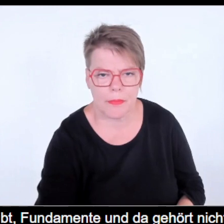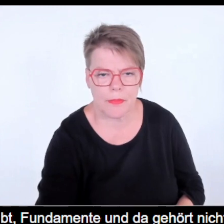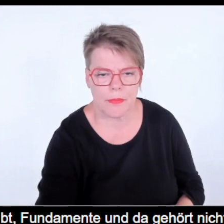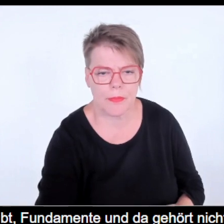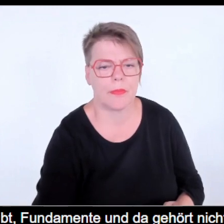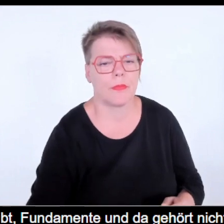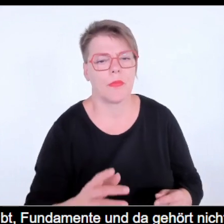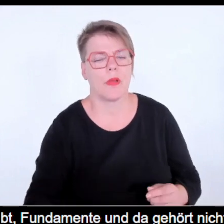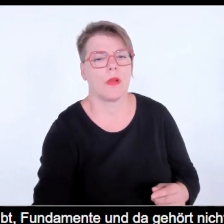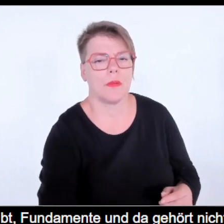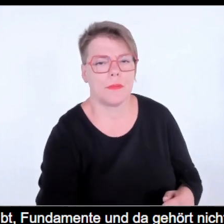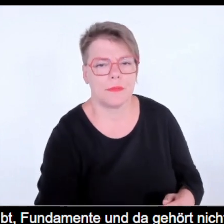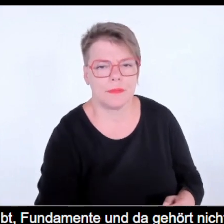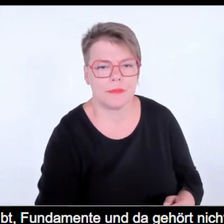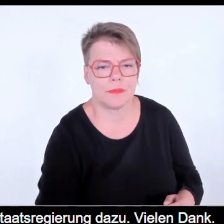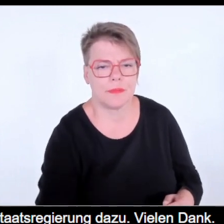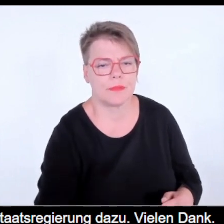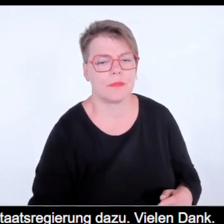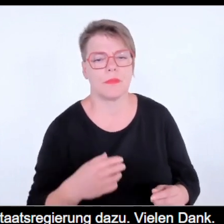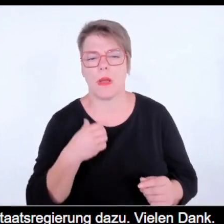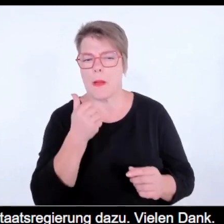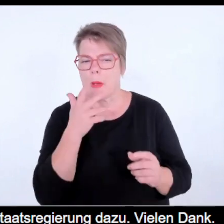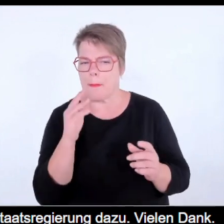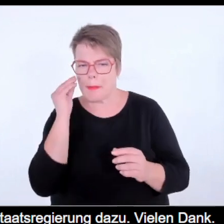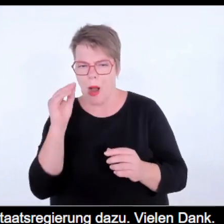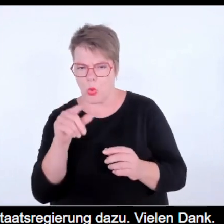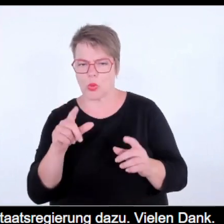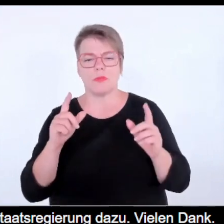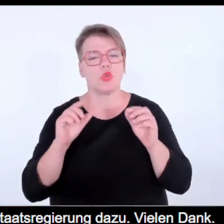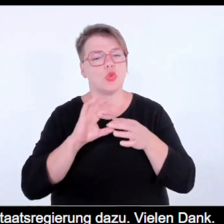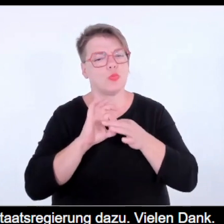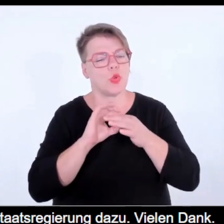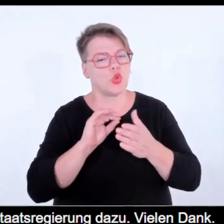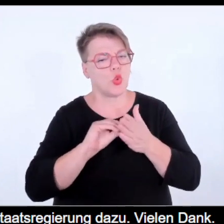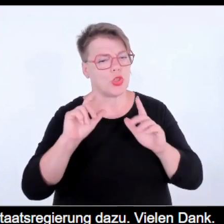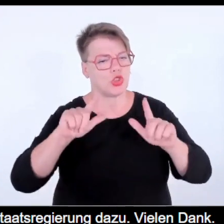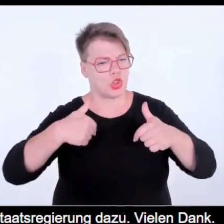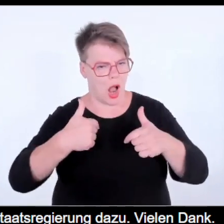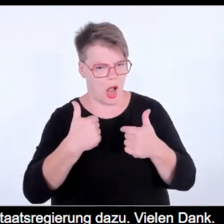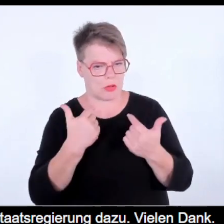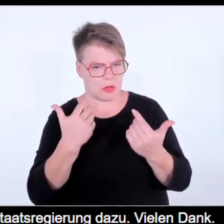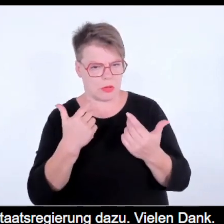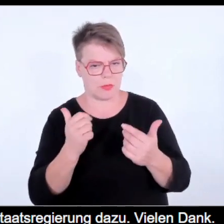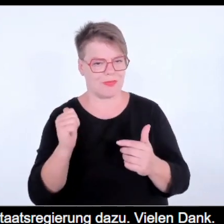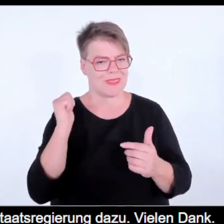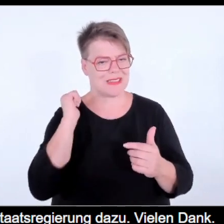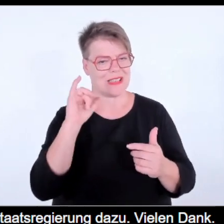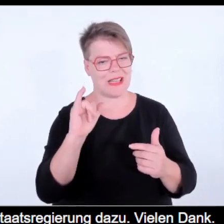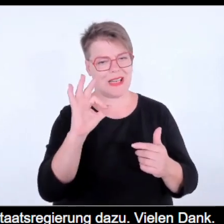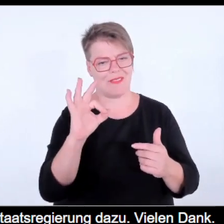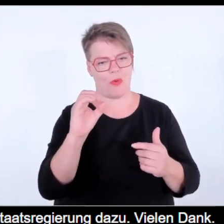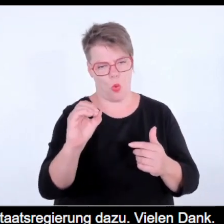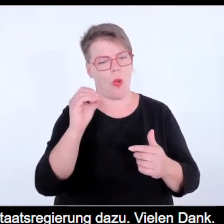Wir haben uns vorgenommen gehabt, vor fünf Jahren schon bei den Koalitionsverhandlungen anders zu agieren als